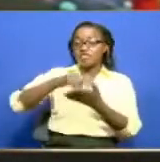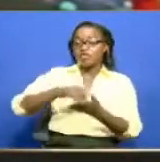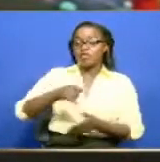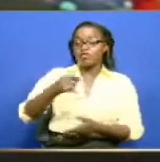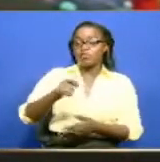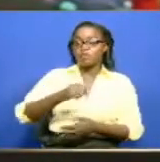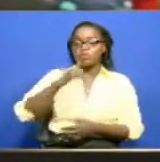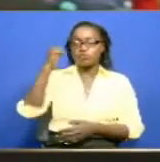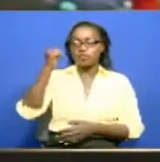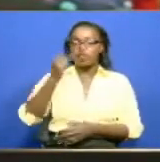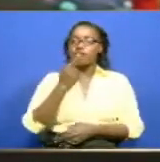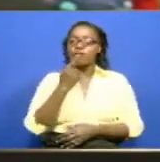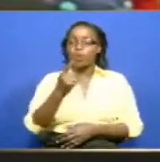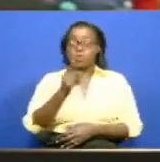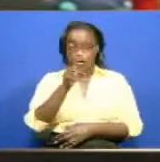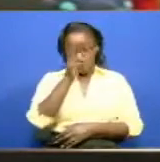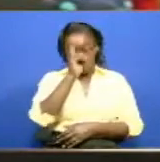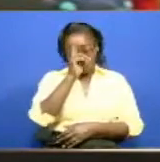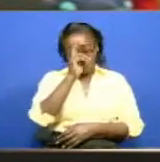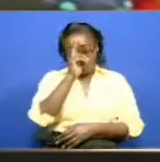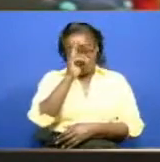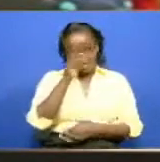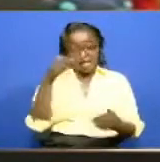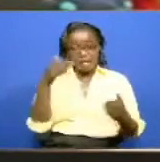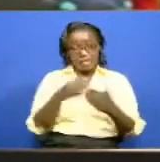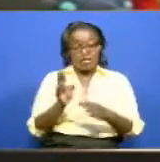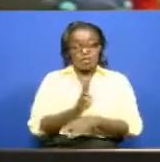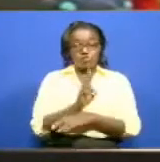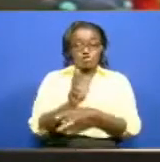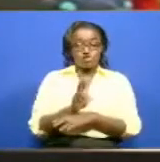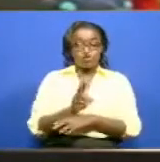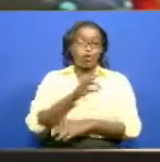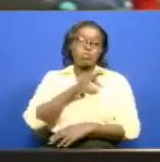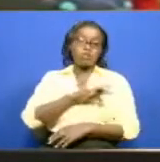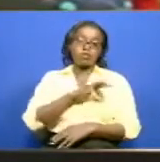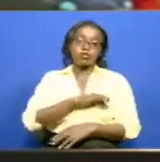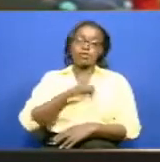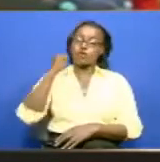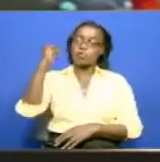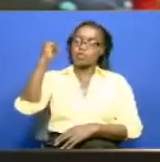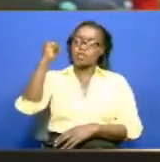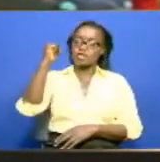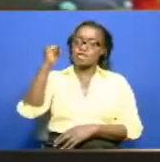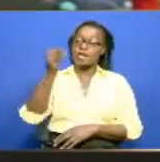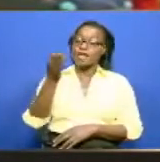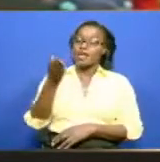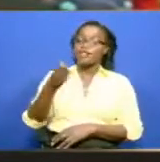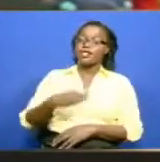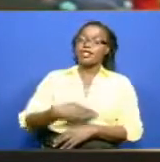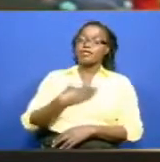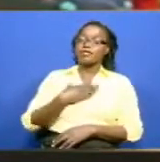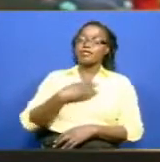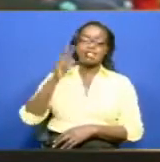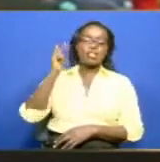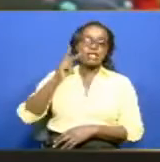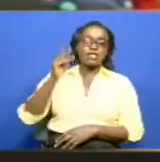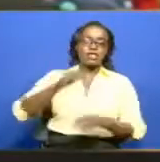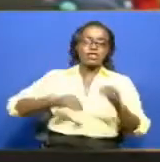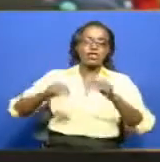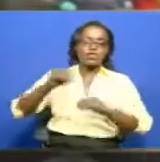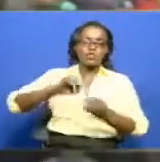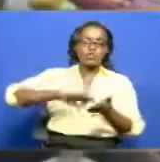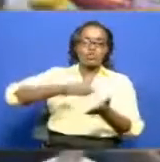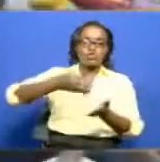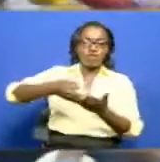akiwatahadharisha polisi dhidi ya kutumiwa kwa maslahi ya kisiasa. Ruto, ambaye alikuwa katika kaunti ya Kisii kwa mchango wa pesa,